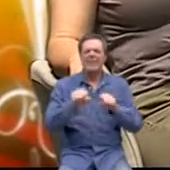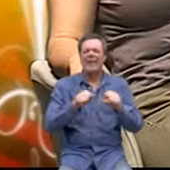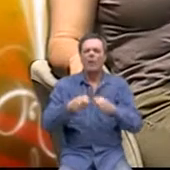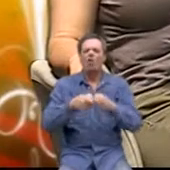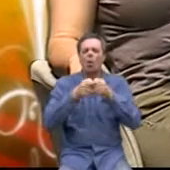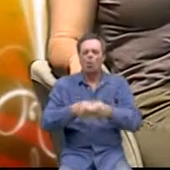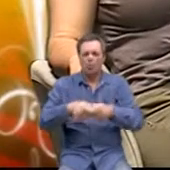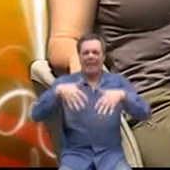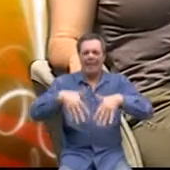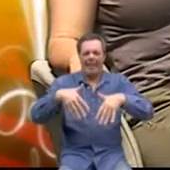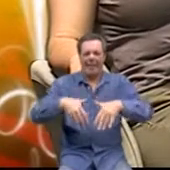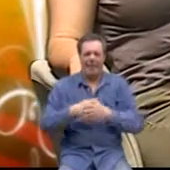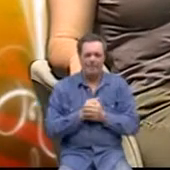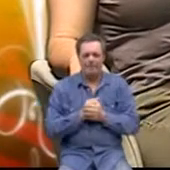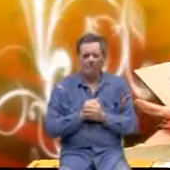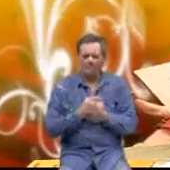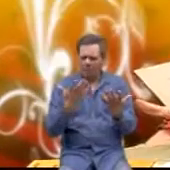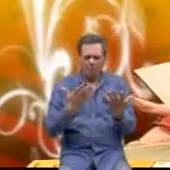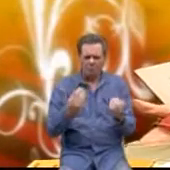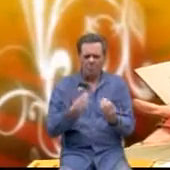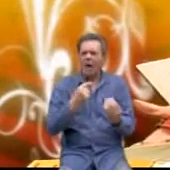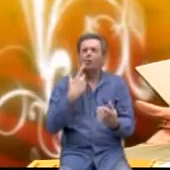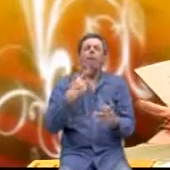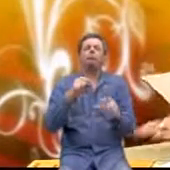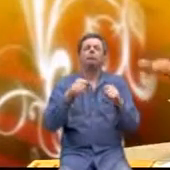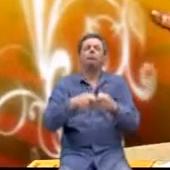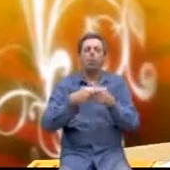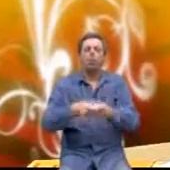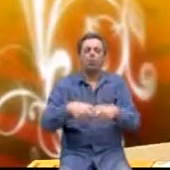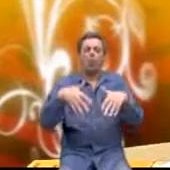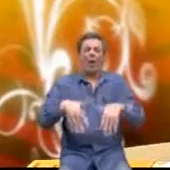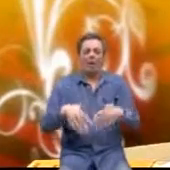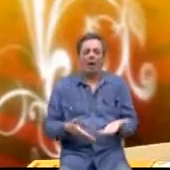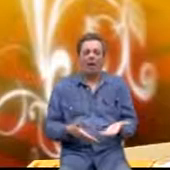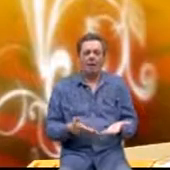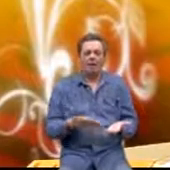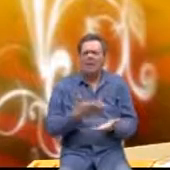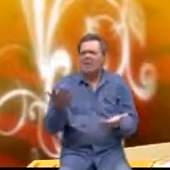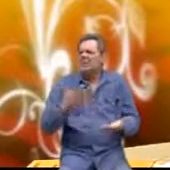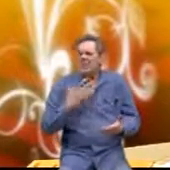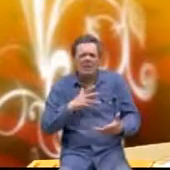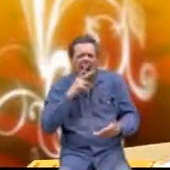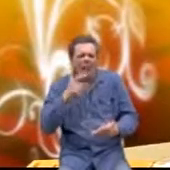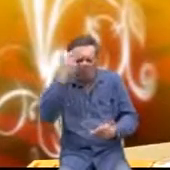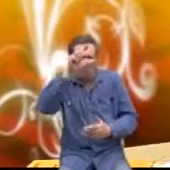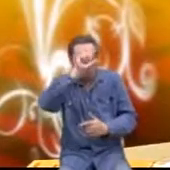udruge Igra. Kako je? Kako ste nazvali udruga Igra? Svi nešto hoće neku, ja bih rekla,